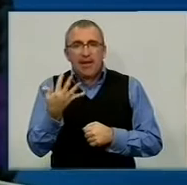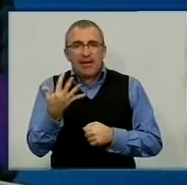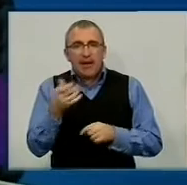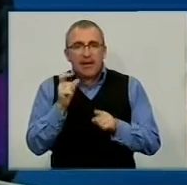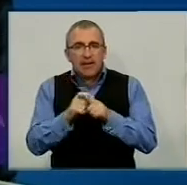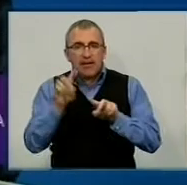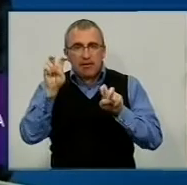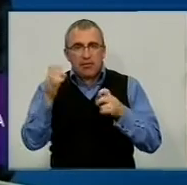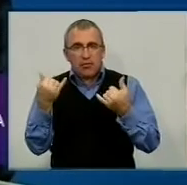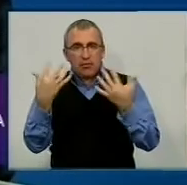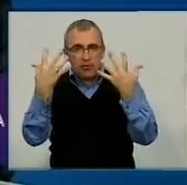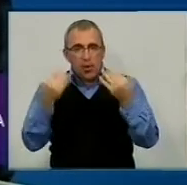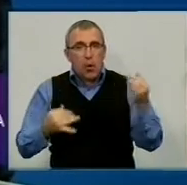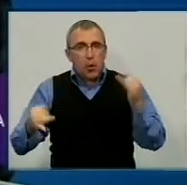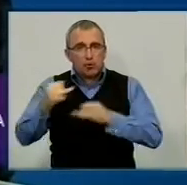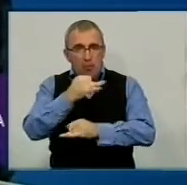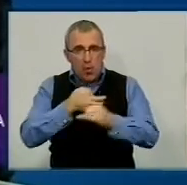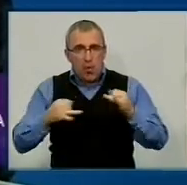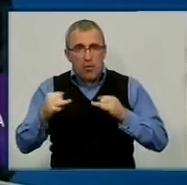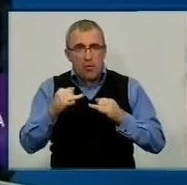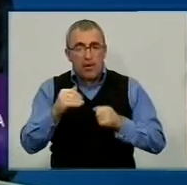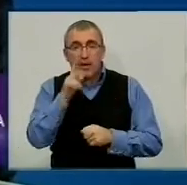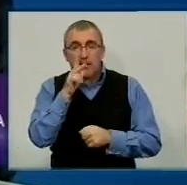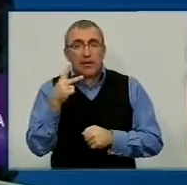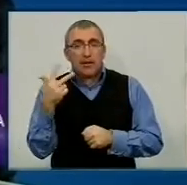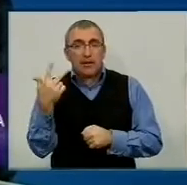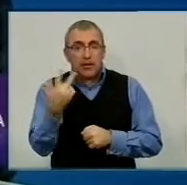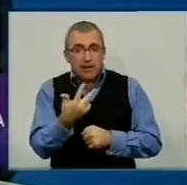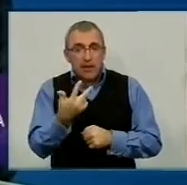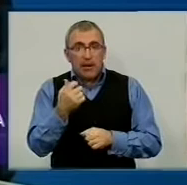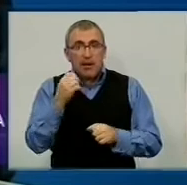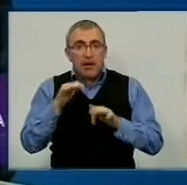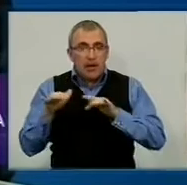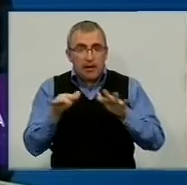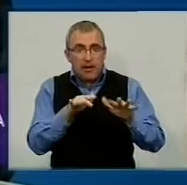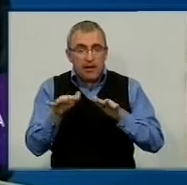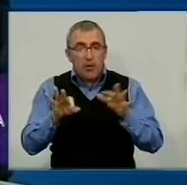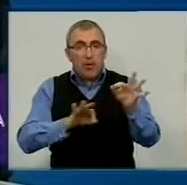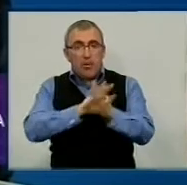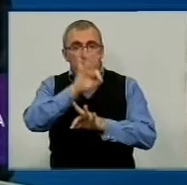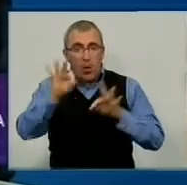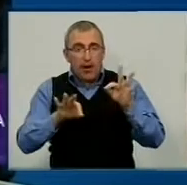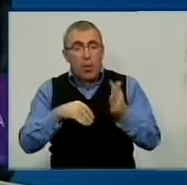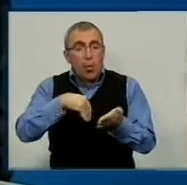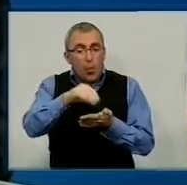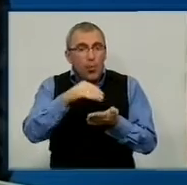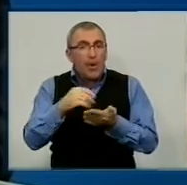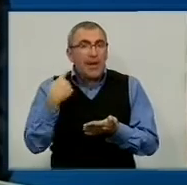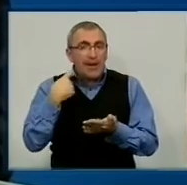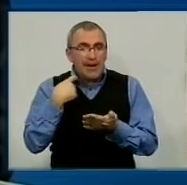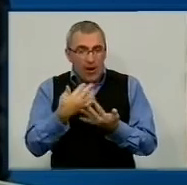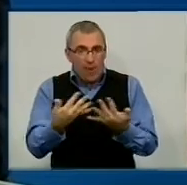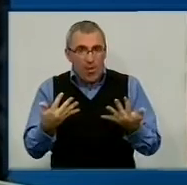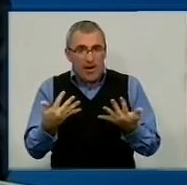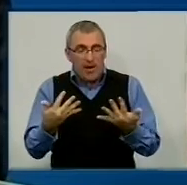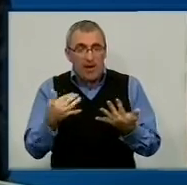по темі сьогоднішньої нашої розмови ее ри роки вже не діє на Кіровоградщині діє проект купуй кіровоградське і сьогодні